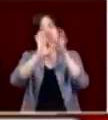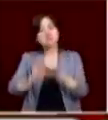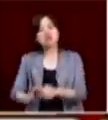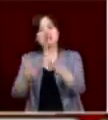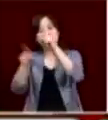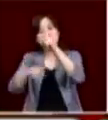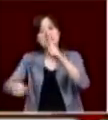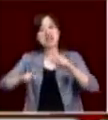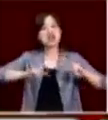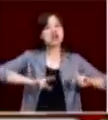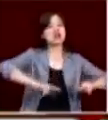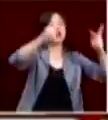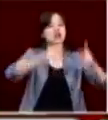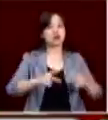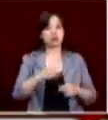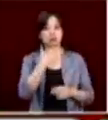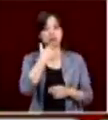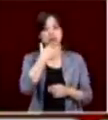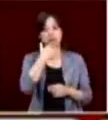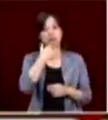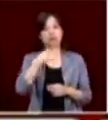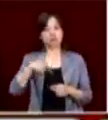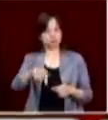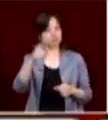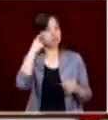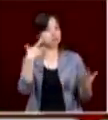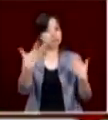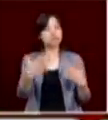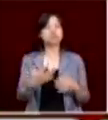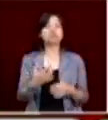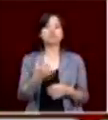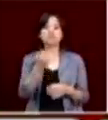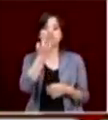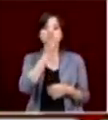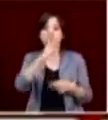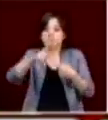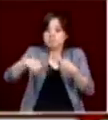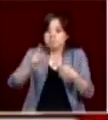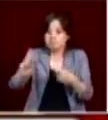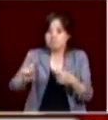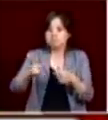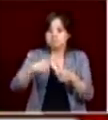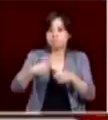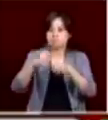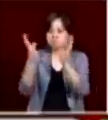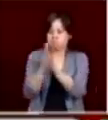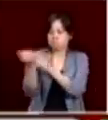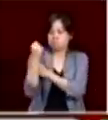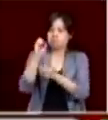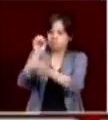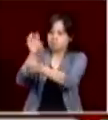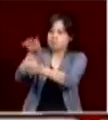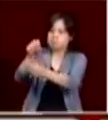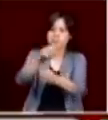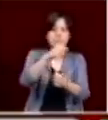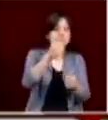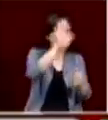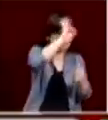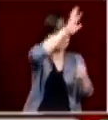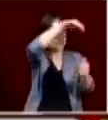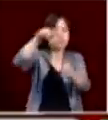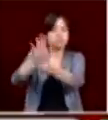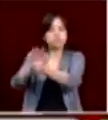人就改党章啦。所以我想这点是非常清楚。但是呢，应该先经过一切努力，一切努力，包